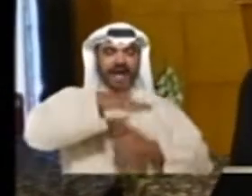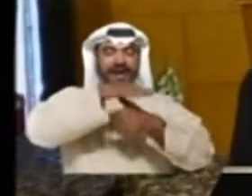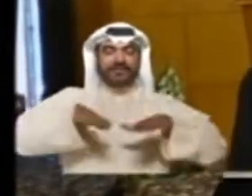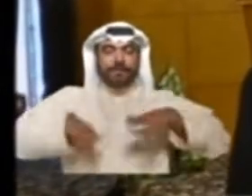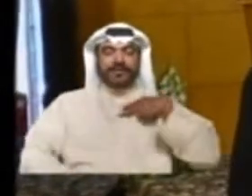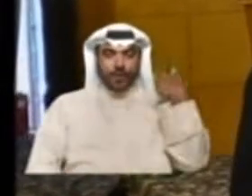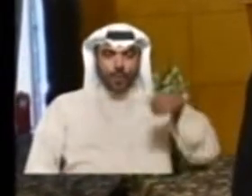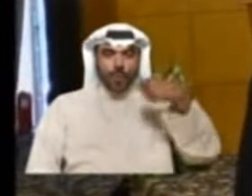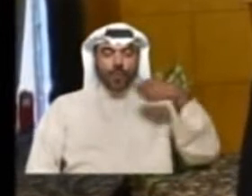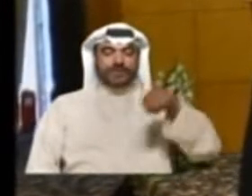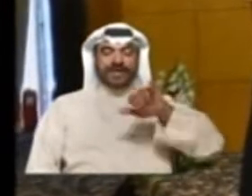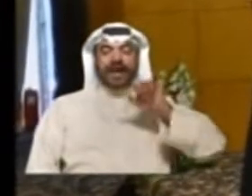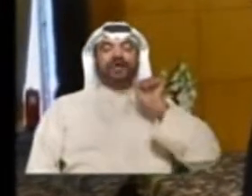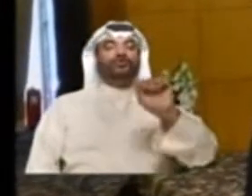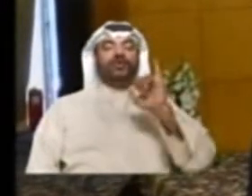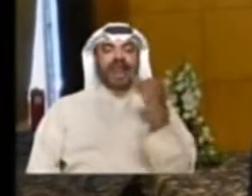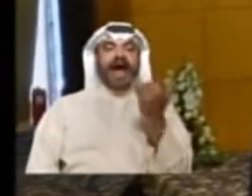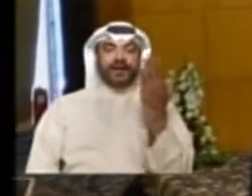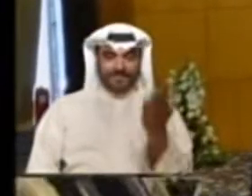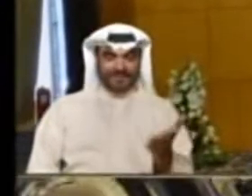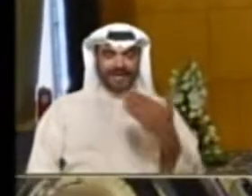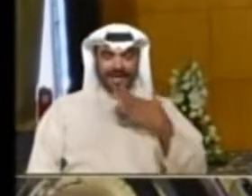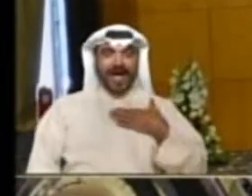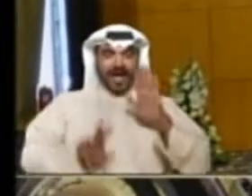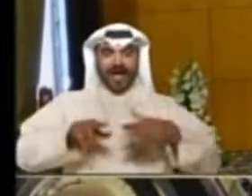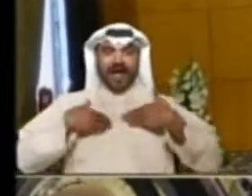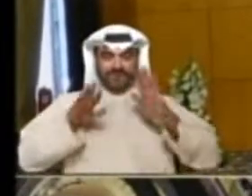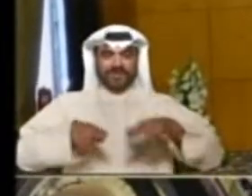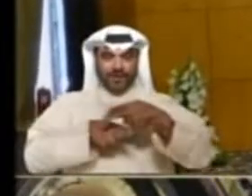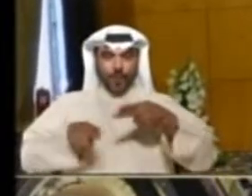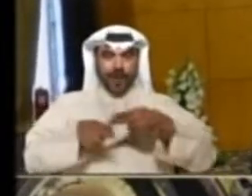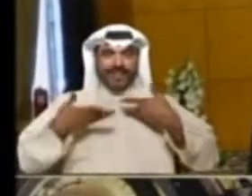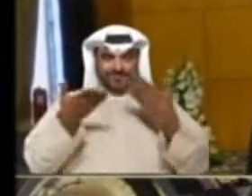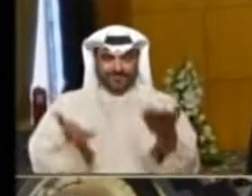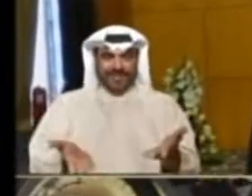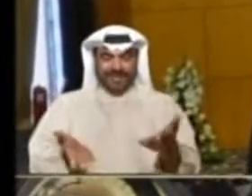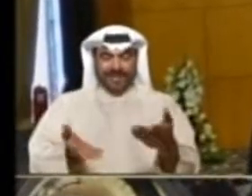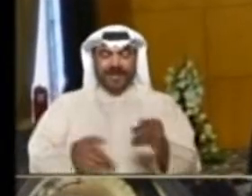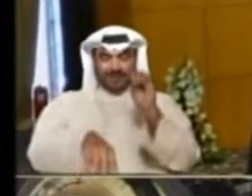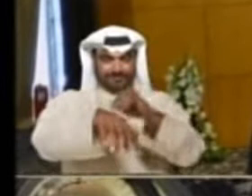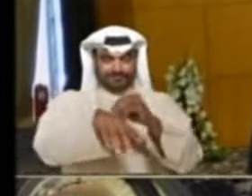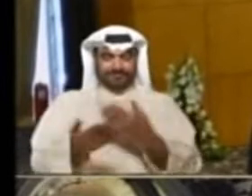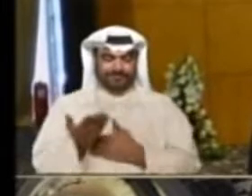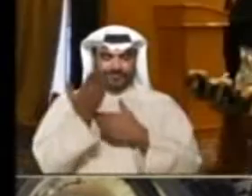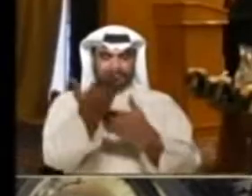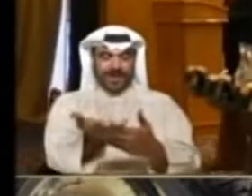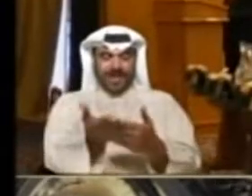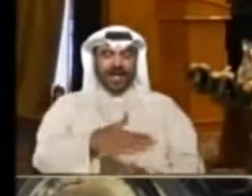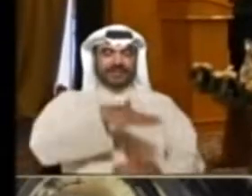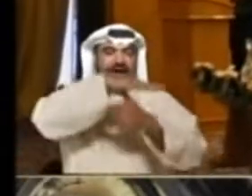وزراء الشؤون الاجتماعيين العرب، وكنت في الكويت وكان لي شرف تسليم هذه